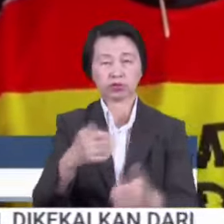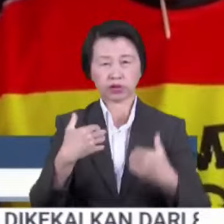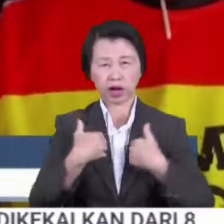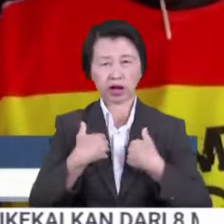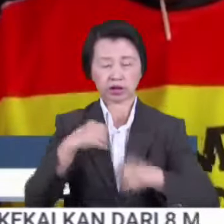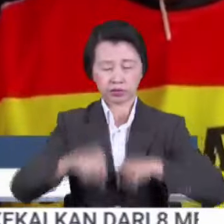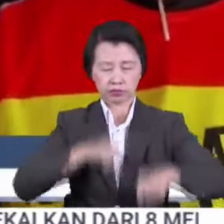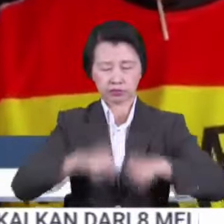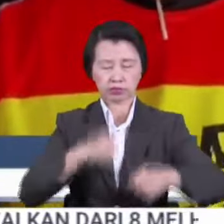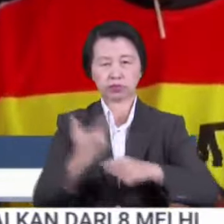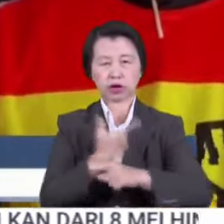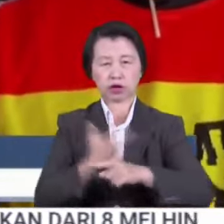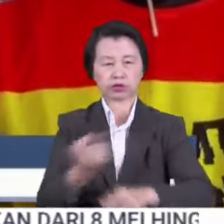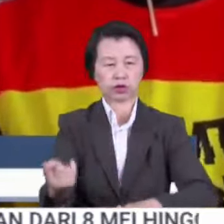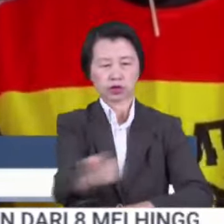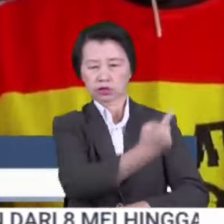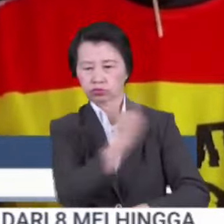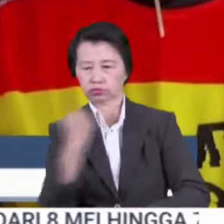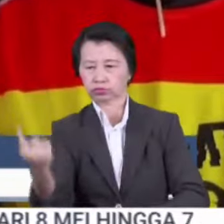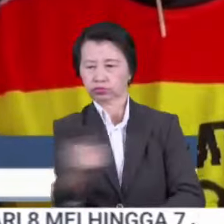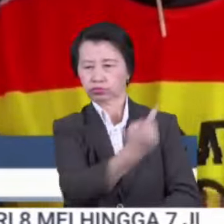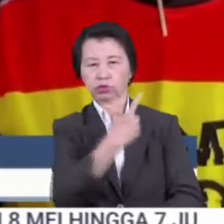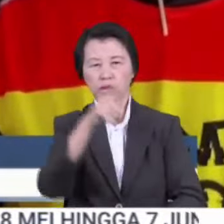kita sendiri dan